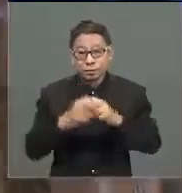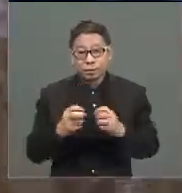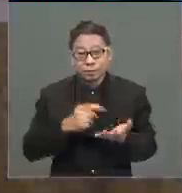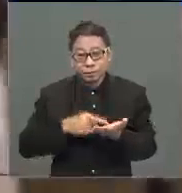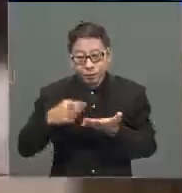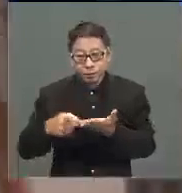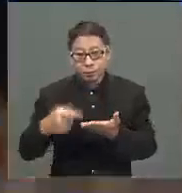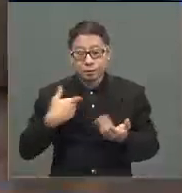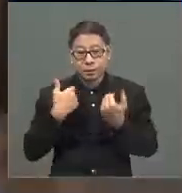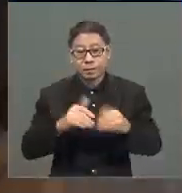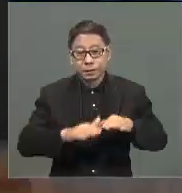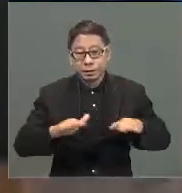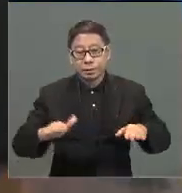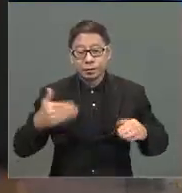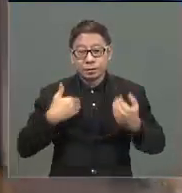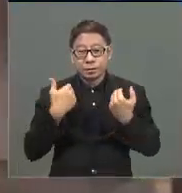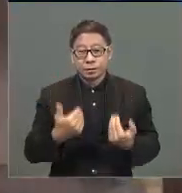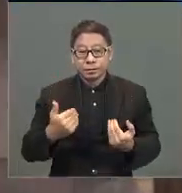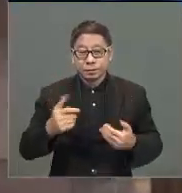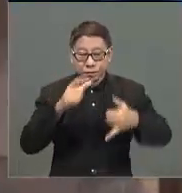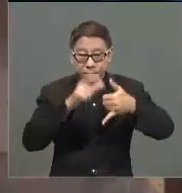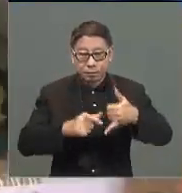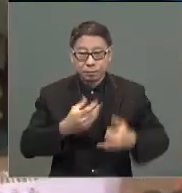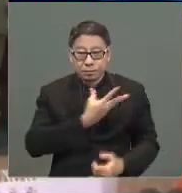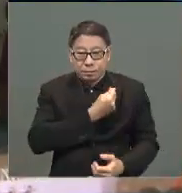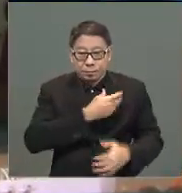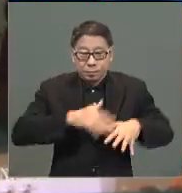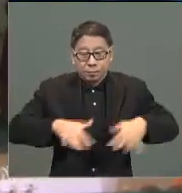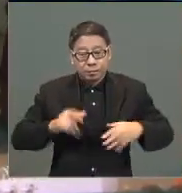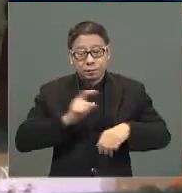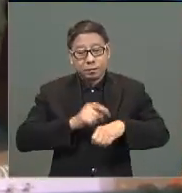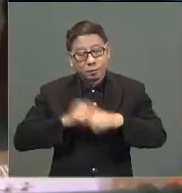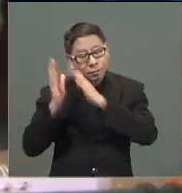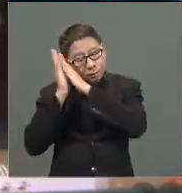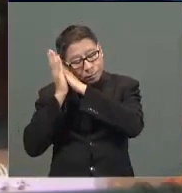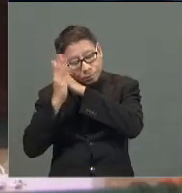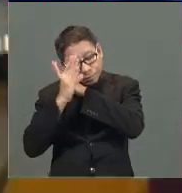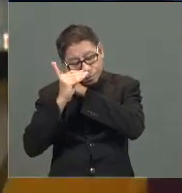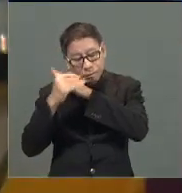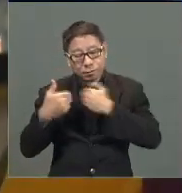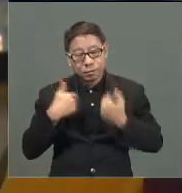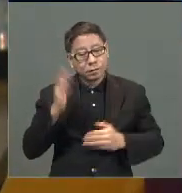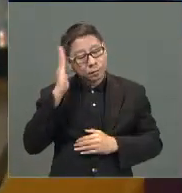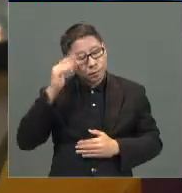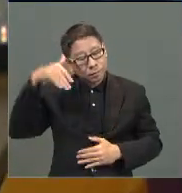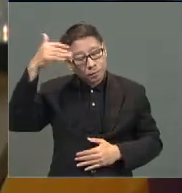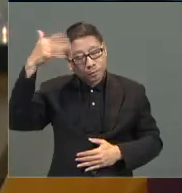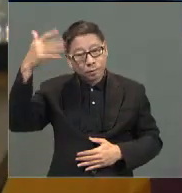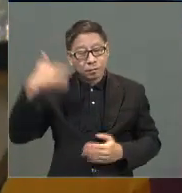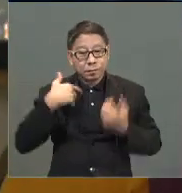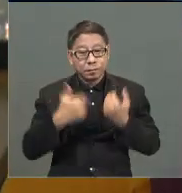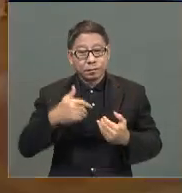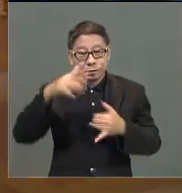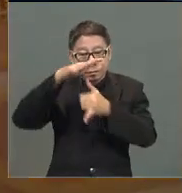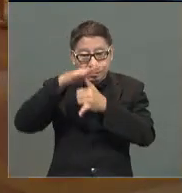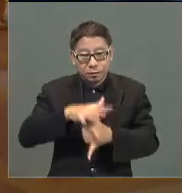คำปรึกษาก็คือเด็กบางคนมักจะมีอาการหวาดผวาในเวลานอนหรือบางคนก็นอนละเมอถึงเหตุ